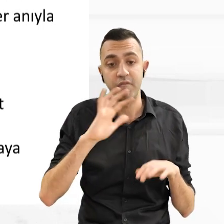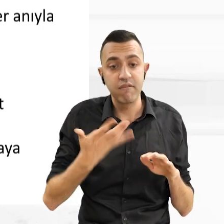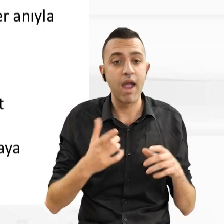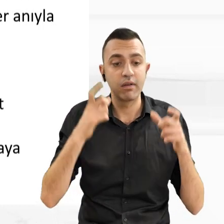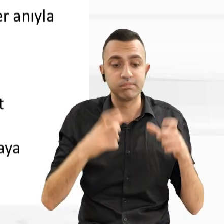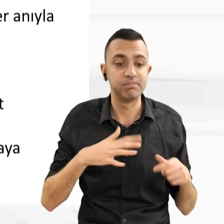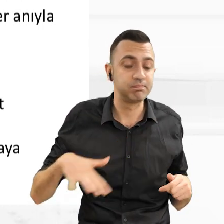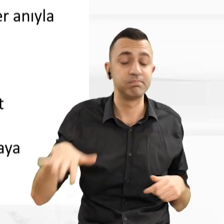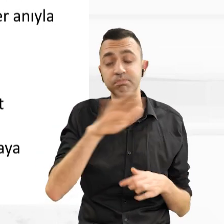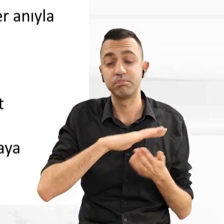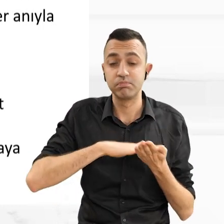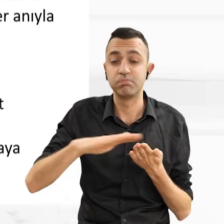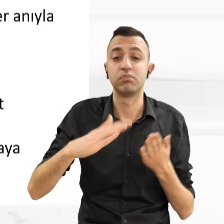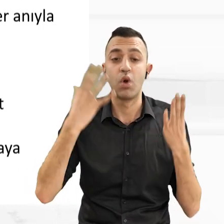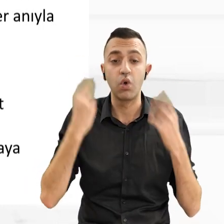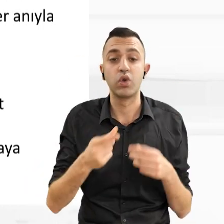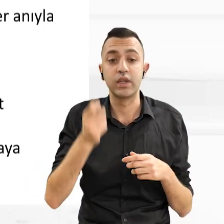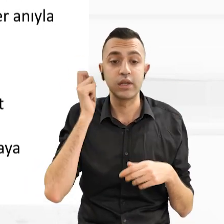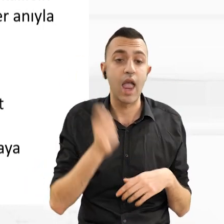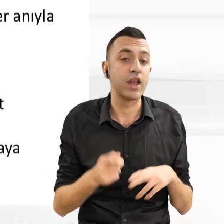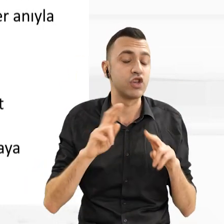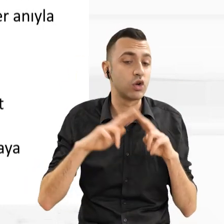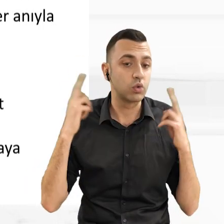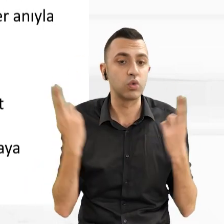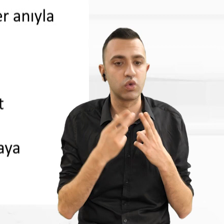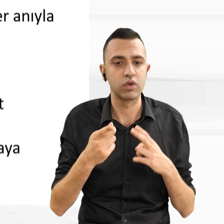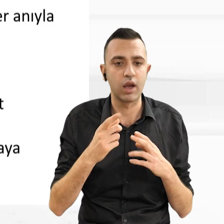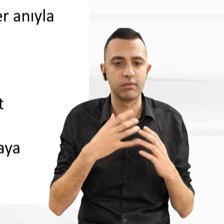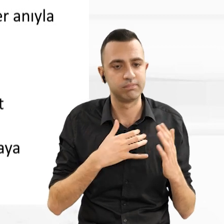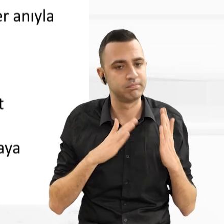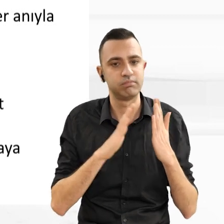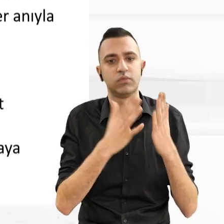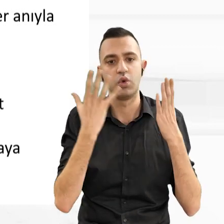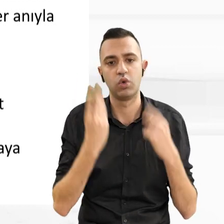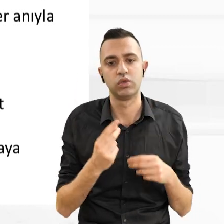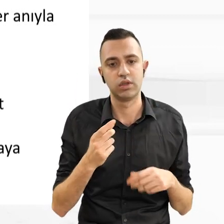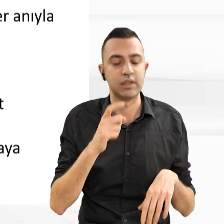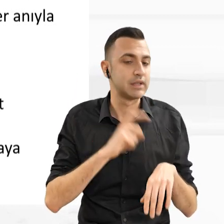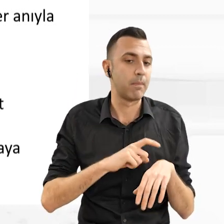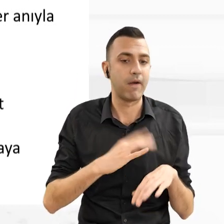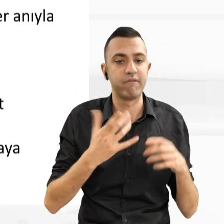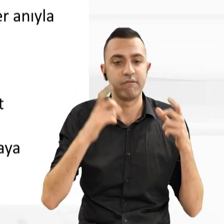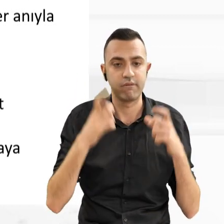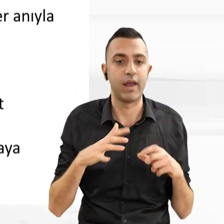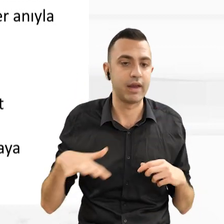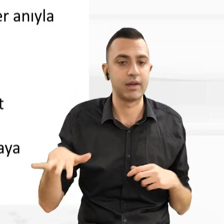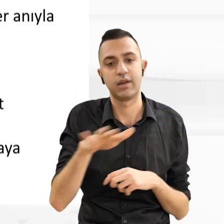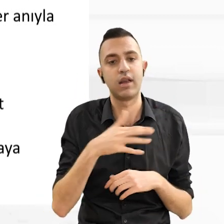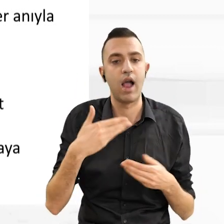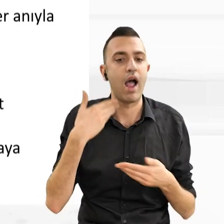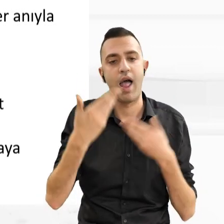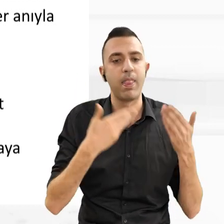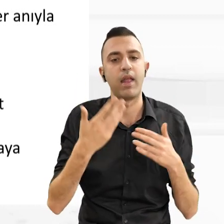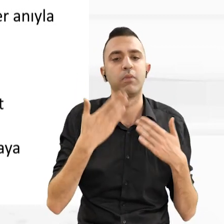bütünleştirme Listen ki o gerçek dünyada bir yansımaya dönüşsün zaman ve mekanda bütünleştirmeye dair herhangi bir